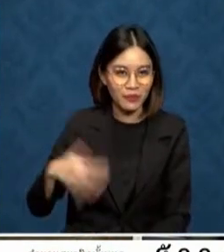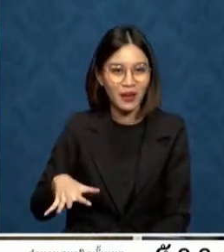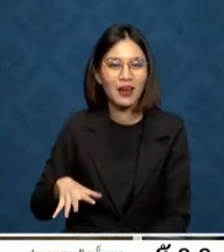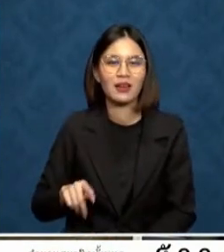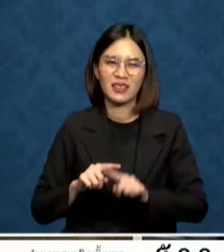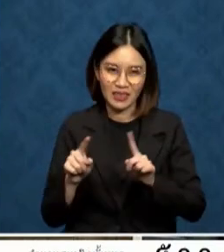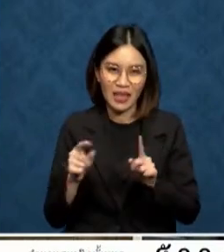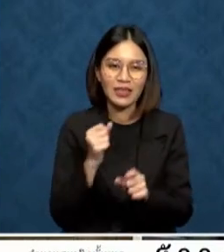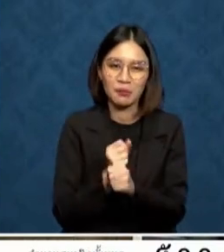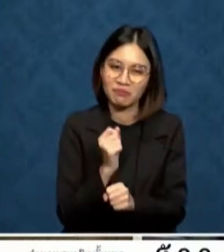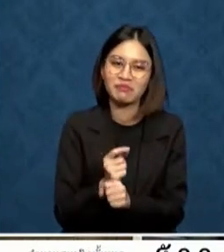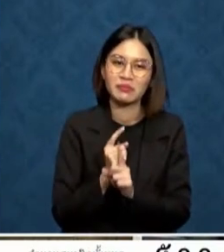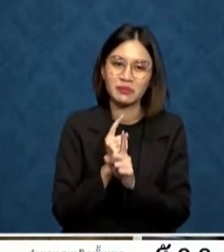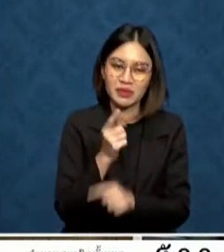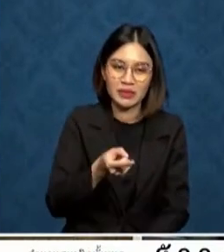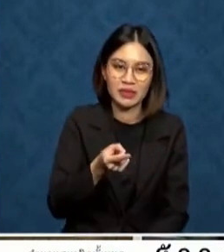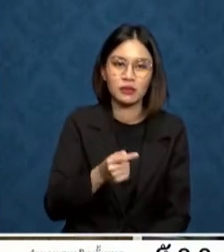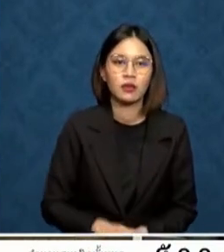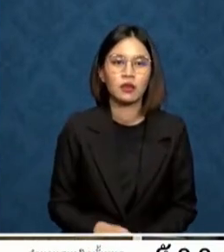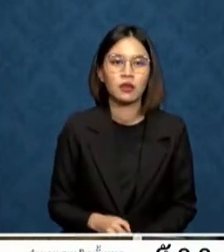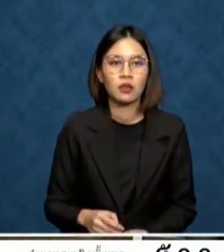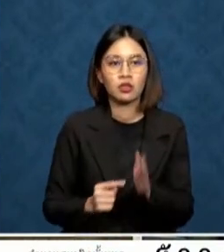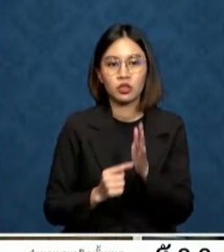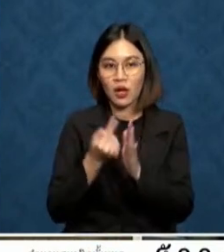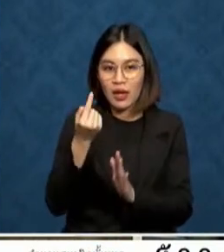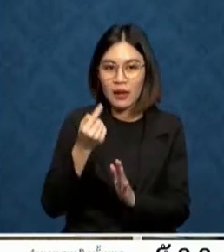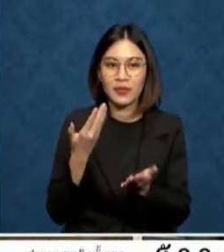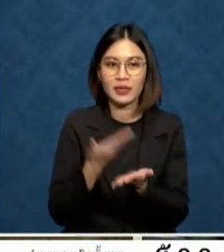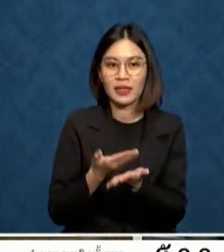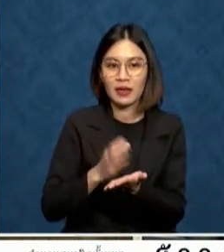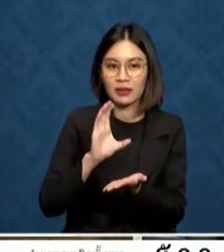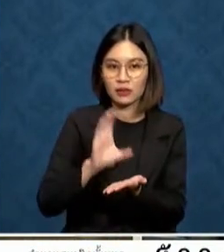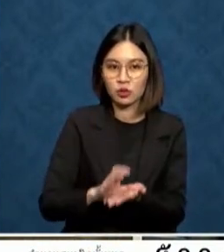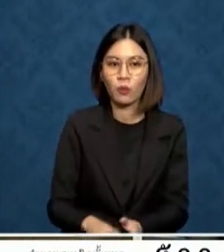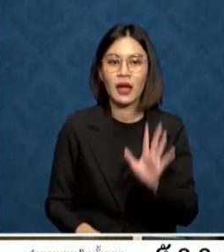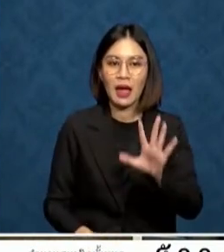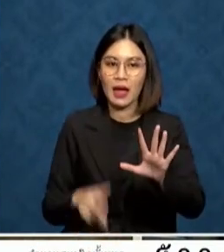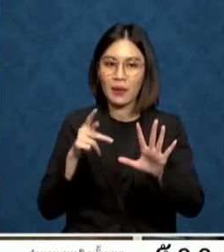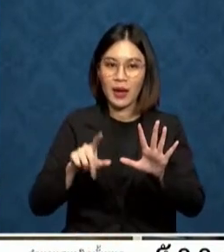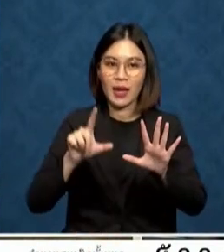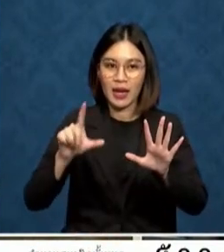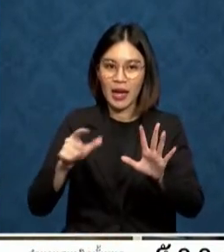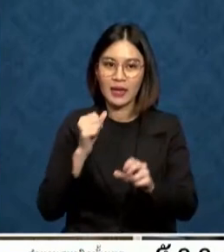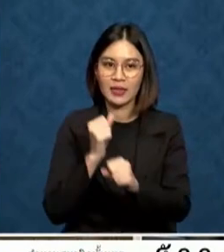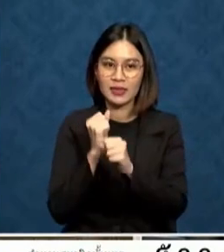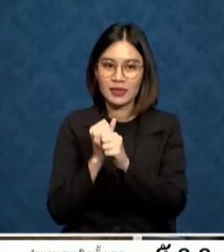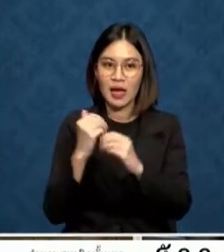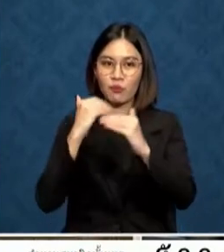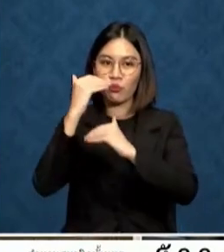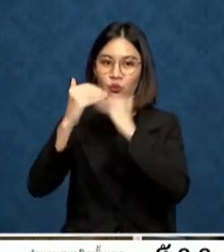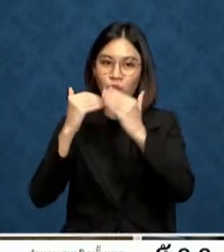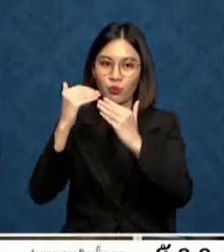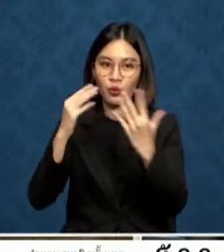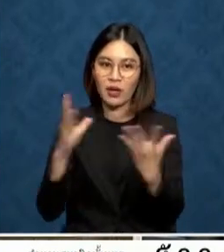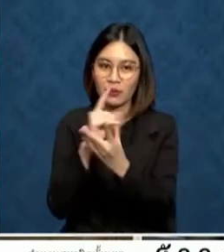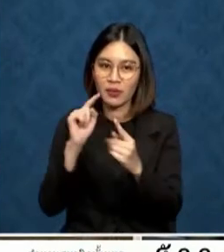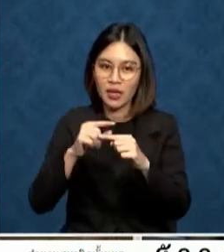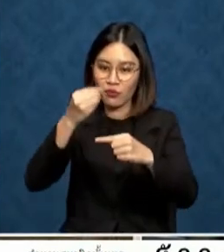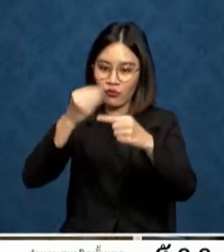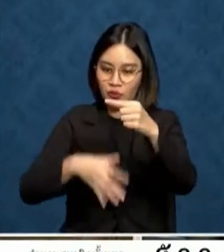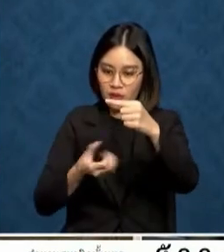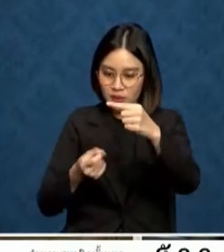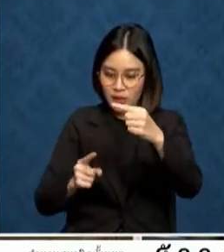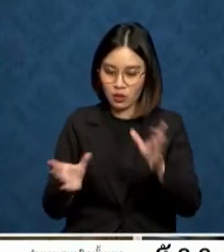ผมอย่างที่ผมบอกนะครับตอนแรกมีข่าวว่าท่านจะใช้เงิน 5,000ล้านบาทเพื่อทำ SoftPower 11้านพวกผมใน